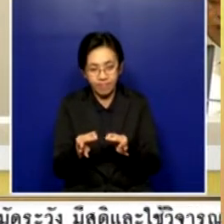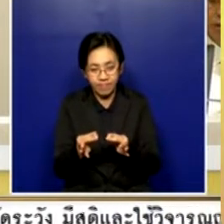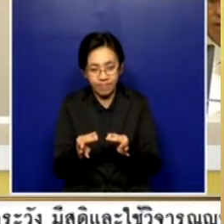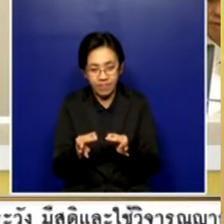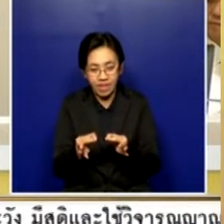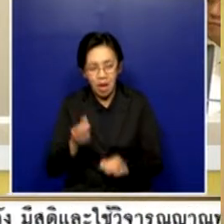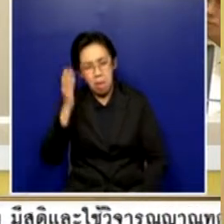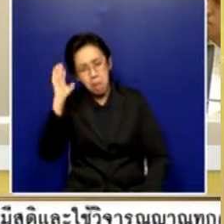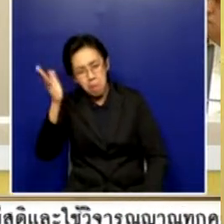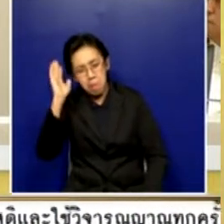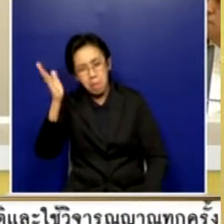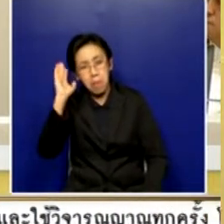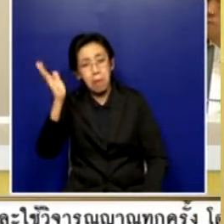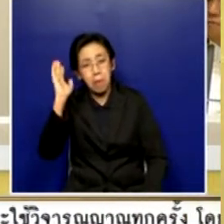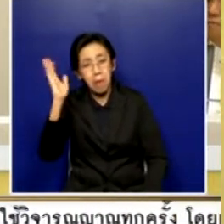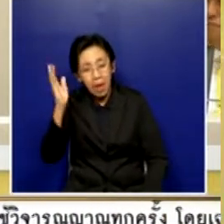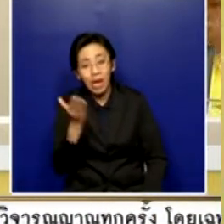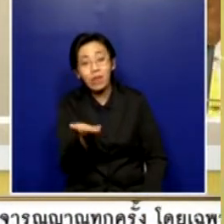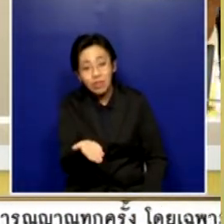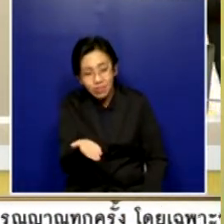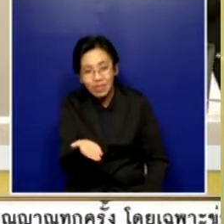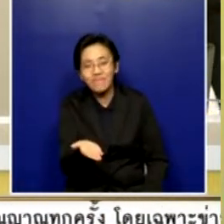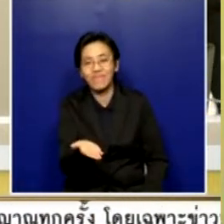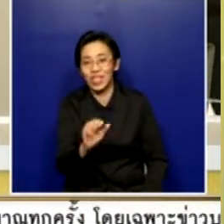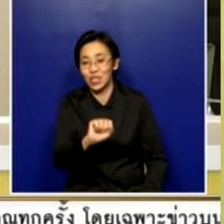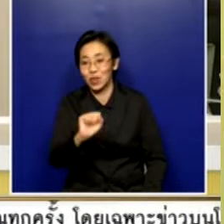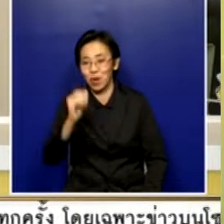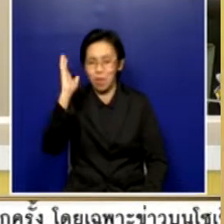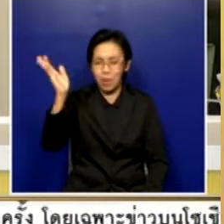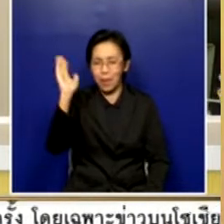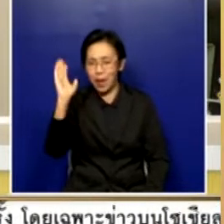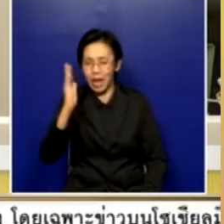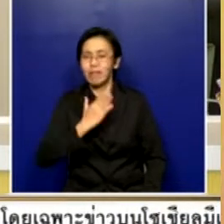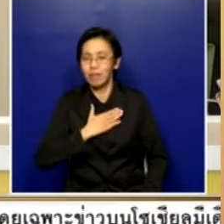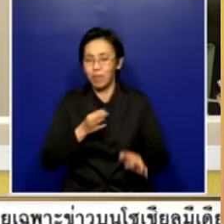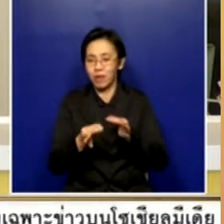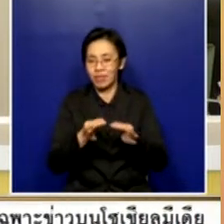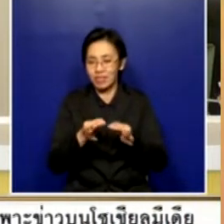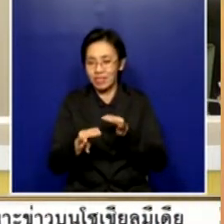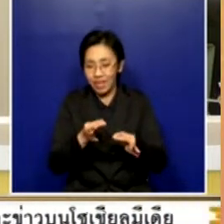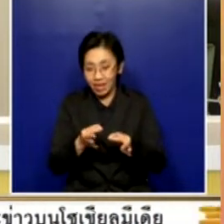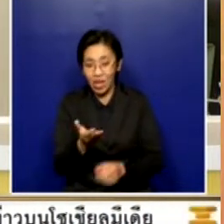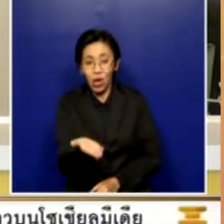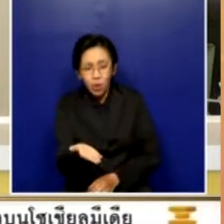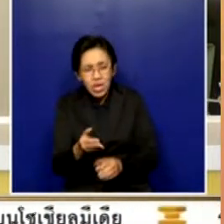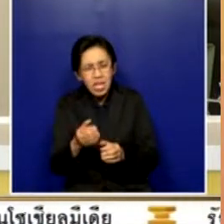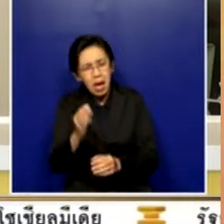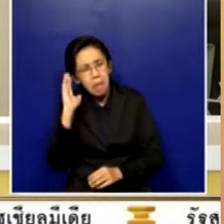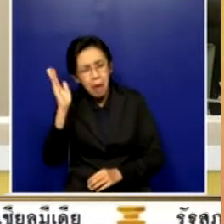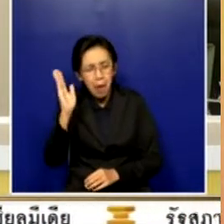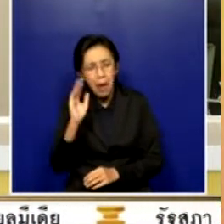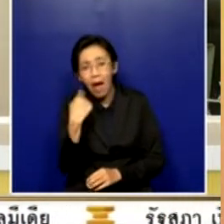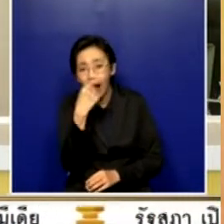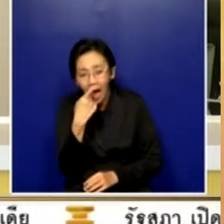มันเกิดปัญหาในเวลาต่อมาเพราะฉะนั้นก็เลยต้องมีการปรับเงื่อนไขการประมูลให้มีการรอบคอบมากขึ้นคุณสยามตั้งคำถามกลับว่า